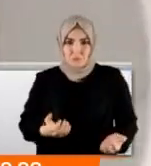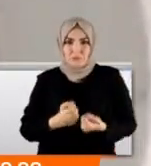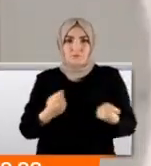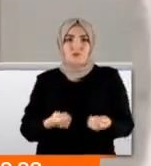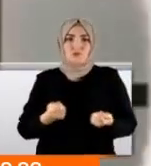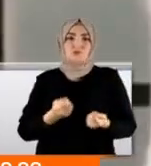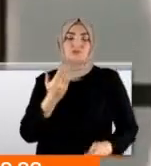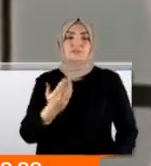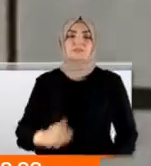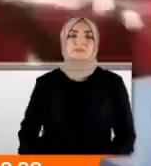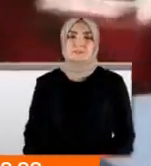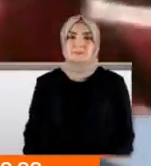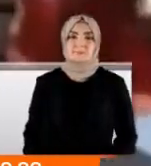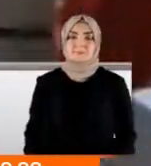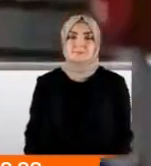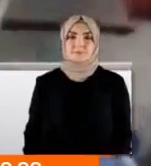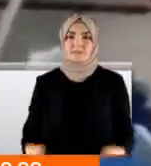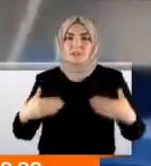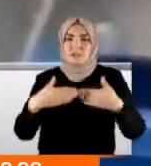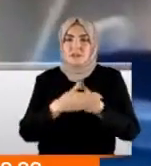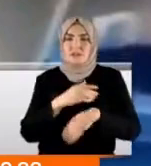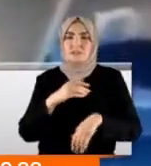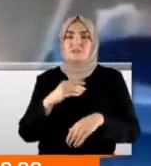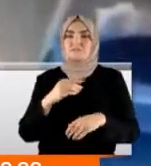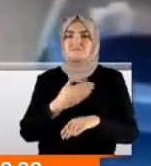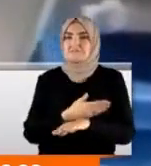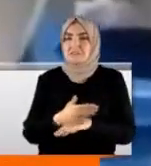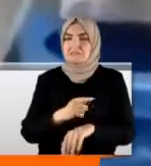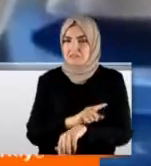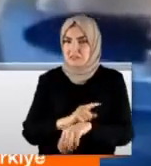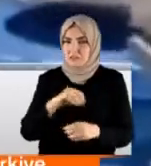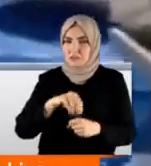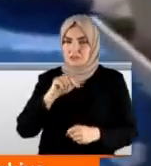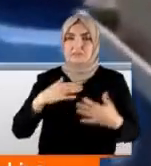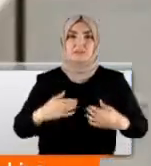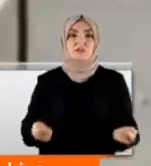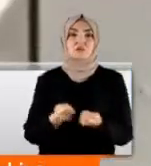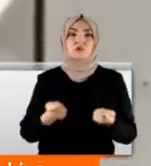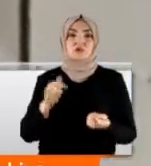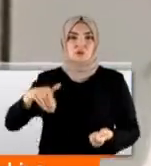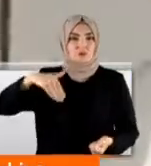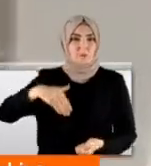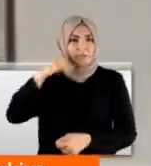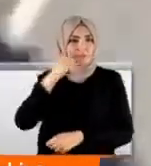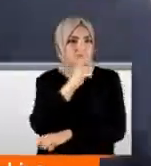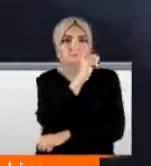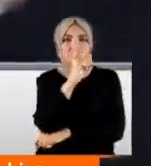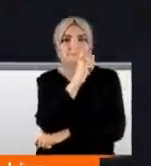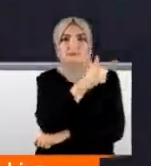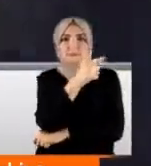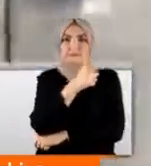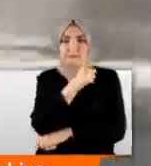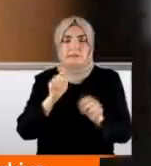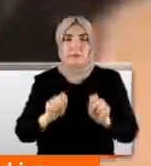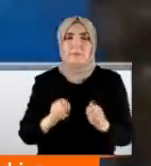Şuna bak. Gece yarısı bir sağlık çalışanının cep telefonu kamerasına yansıdı skandal görüntüler. Bu kez